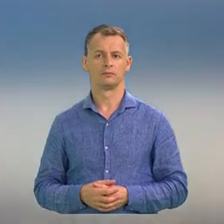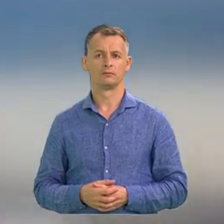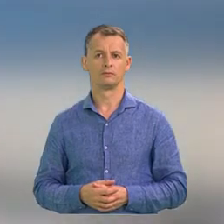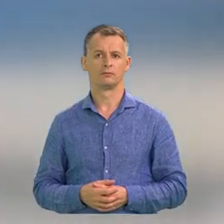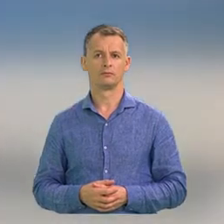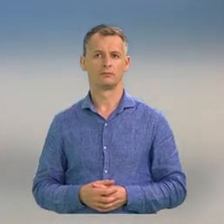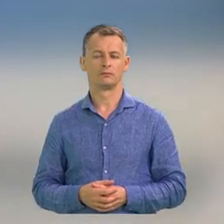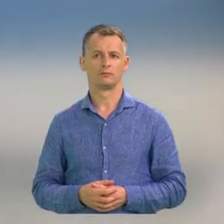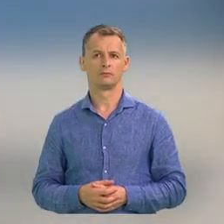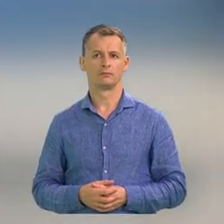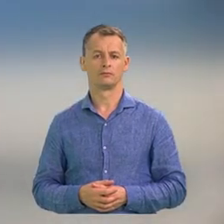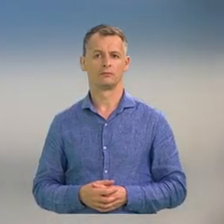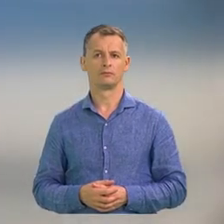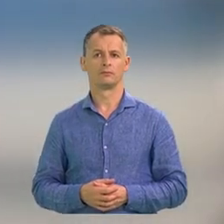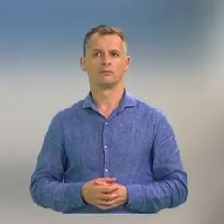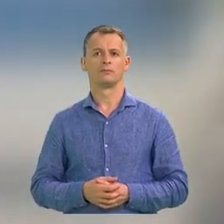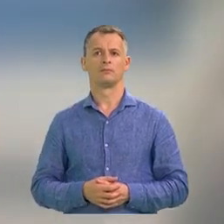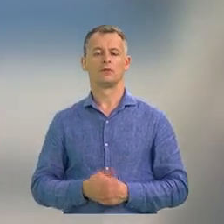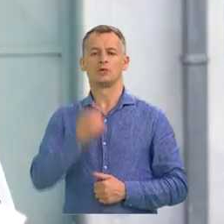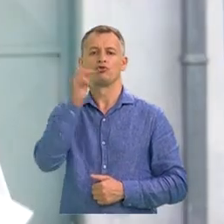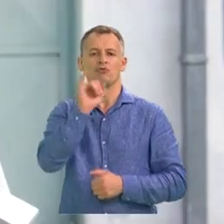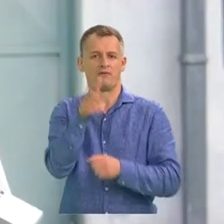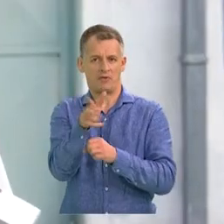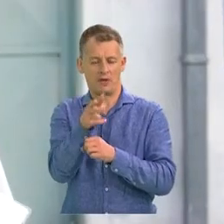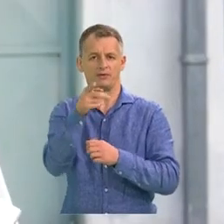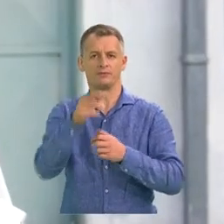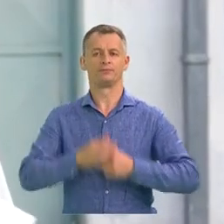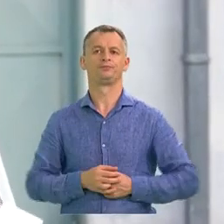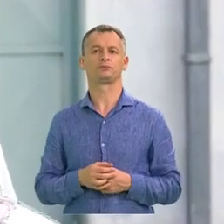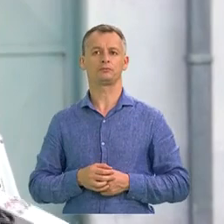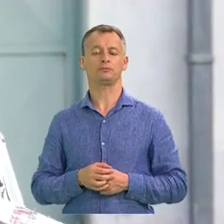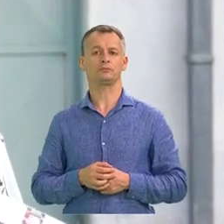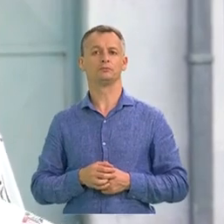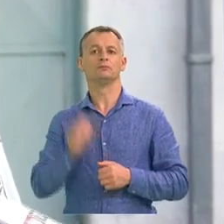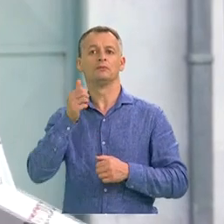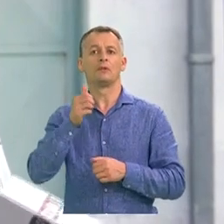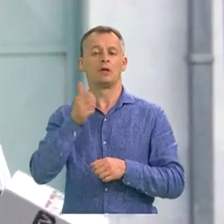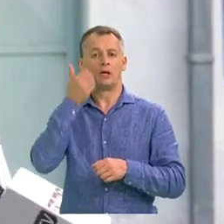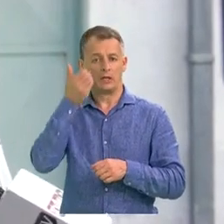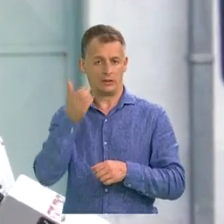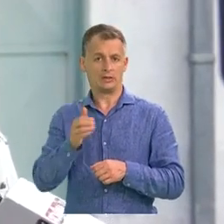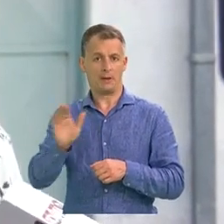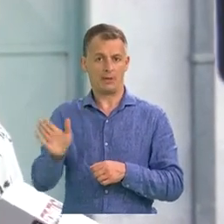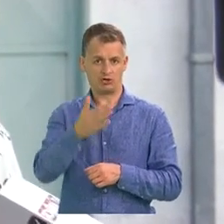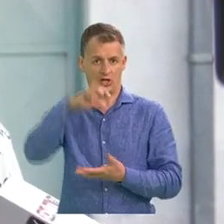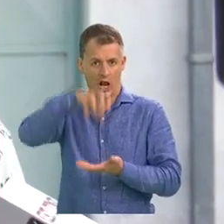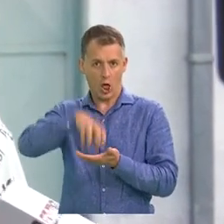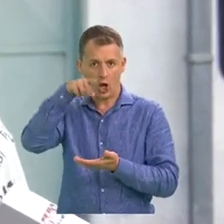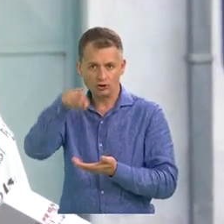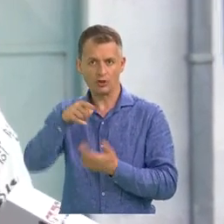Ce bagaj a urcat! Exact când a urcat în mașină ca să plece de la fața